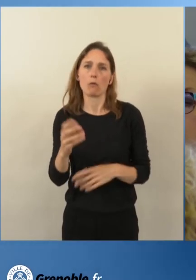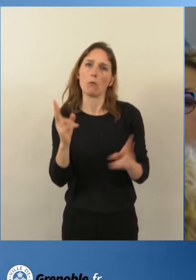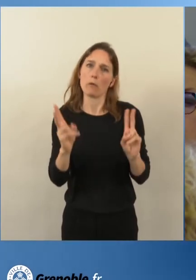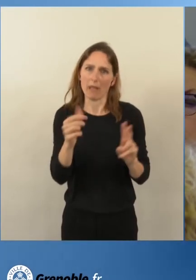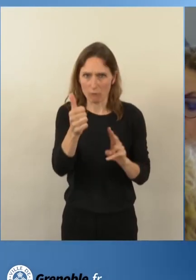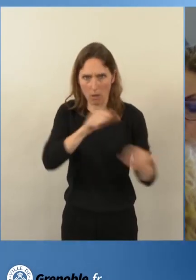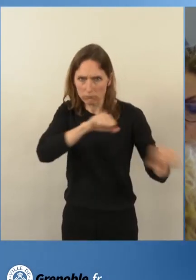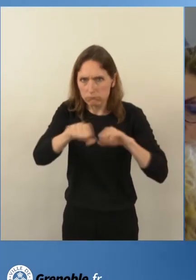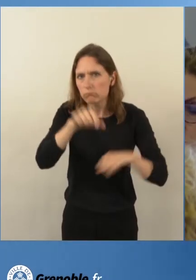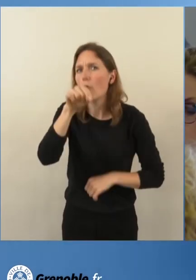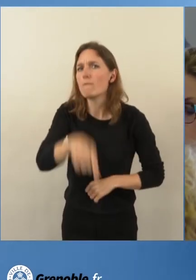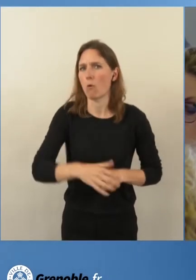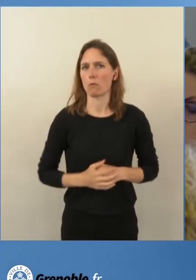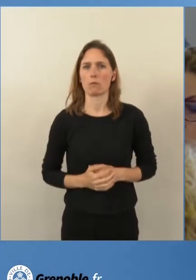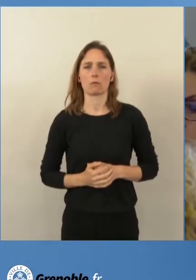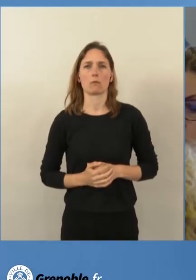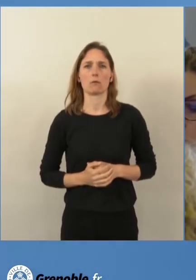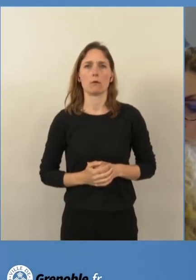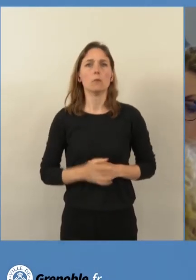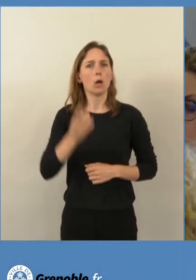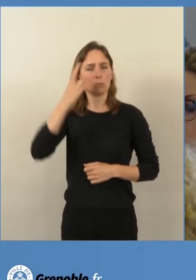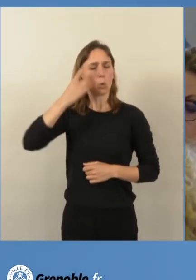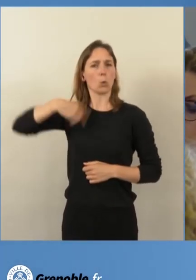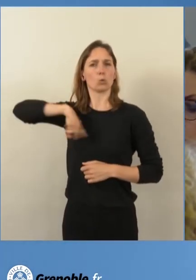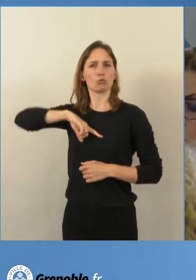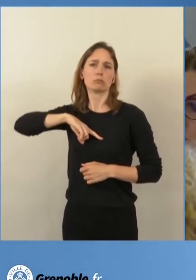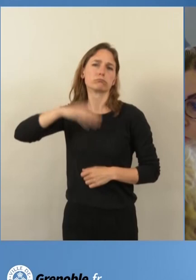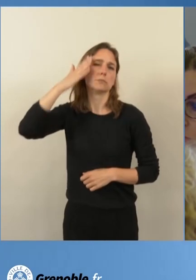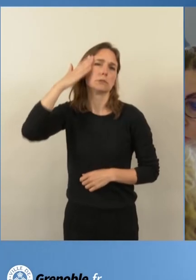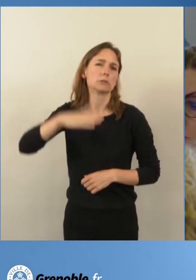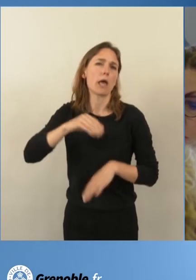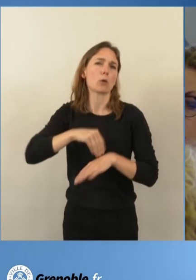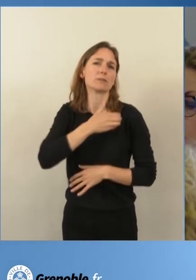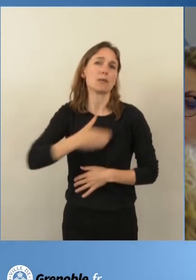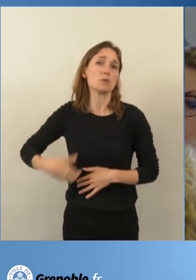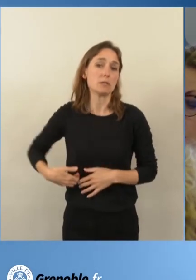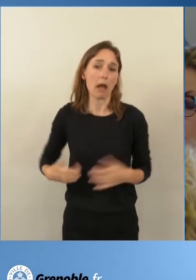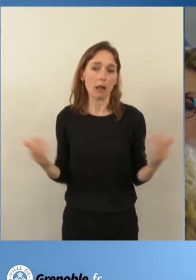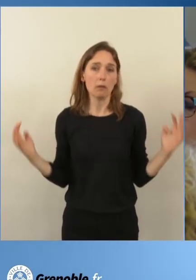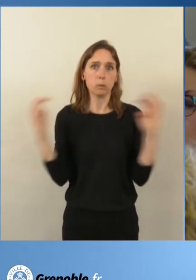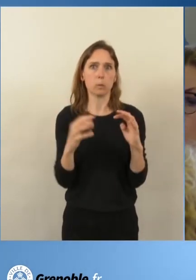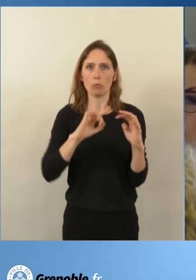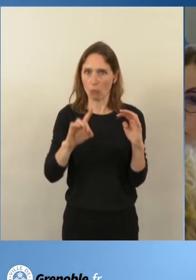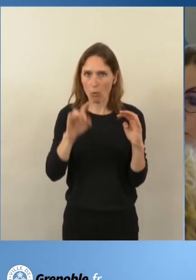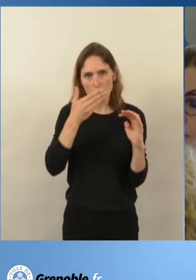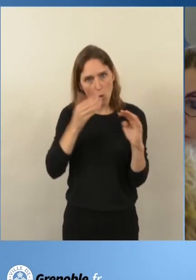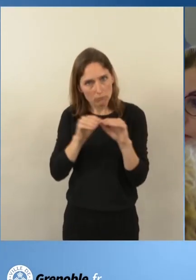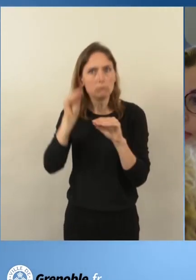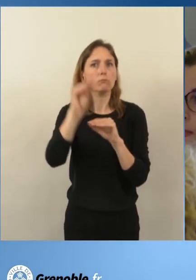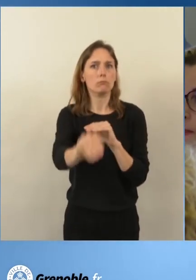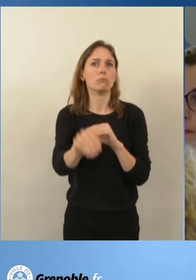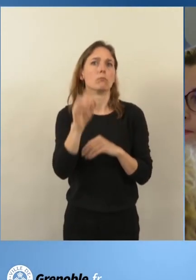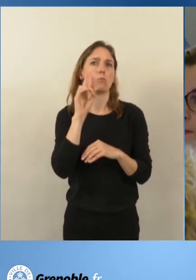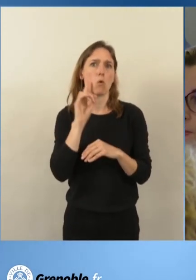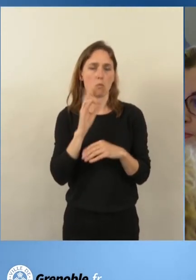mais de notre point de vue vous le savez le conseil municipal ne devrait pas se tenir il aurait dû être reporté parce que